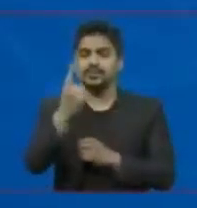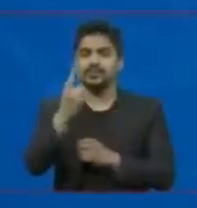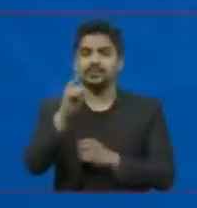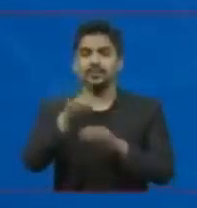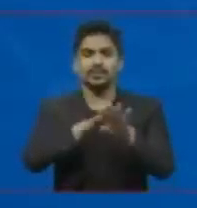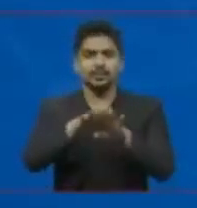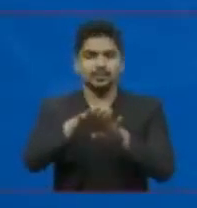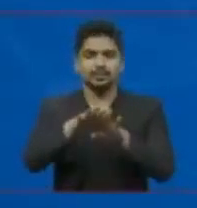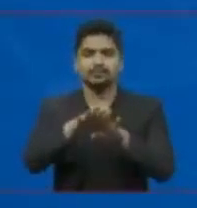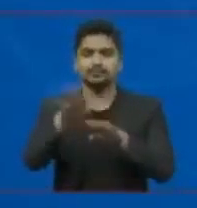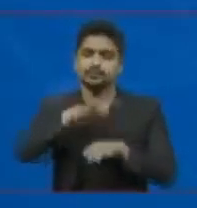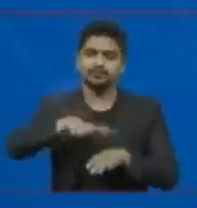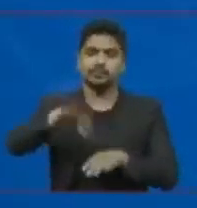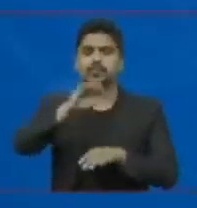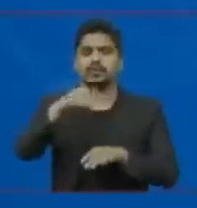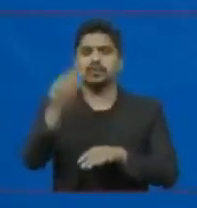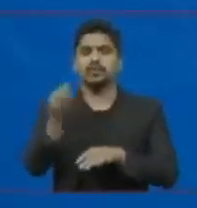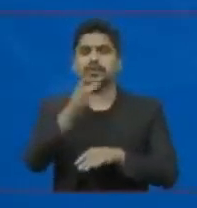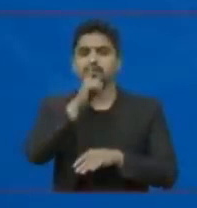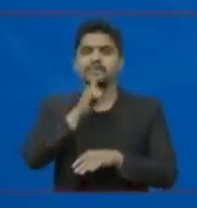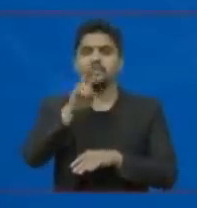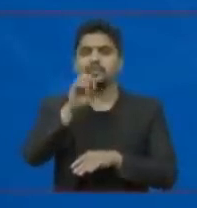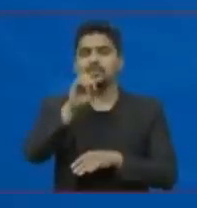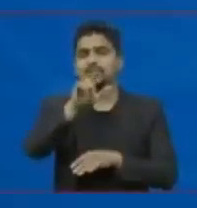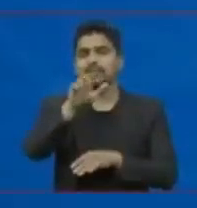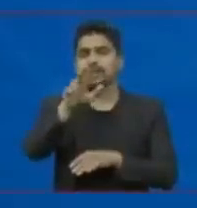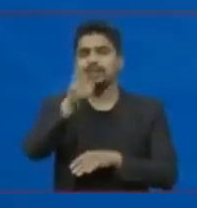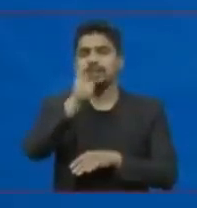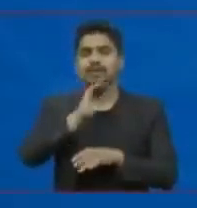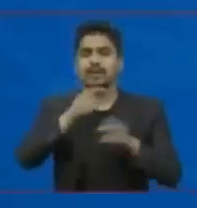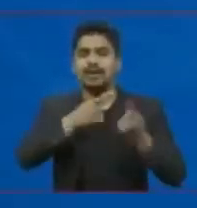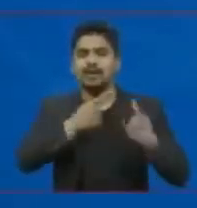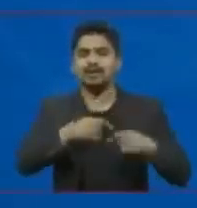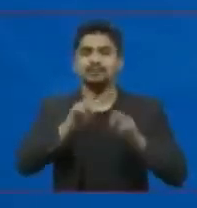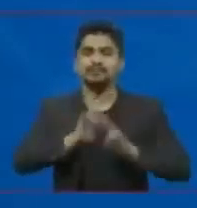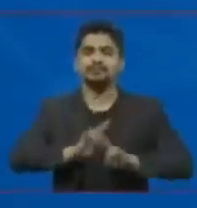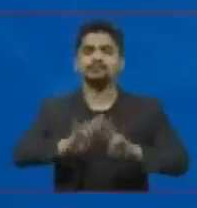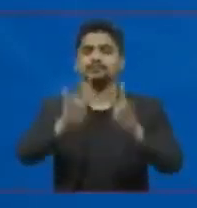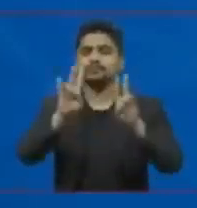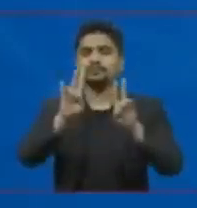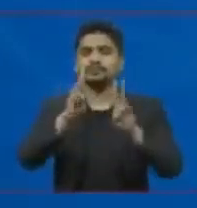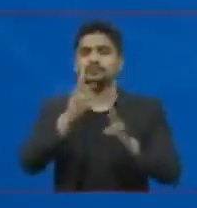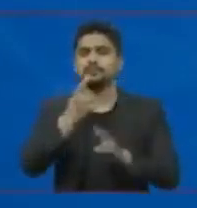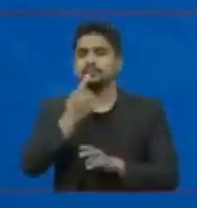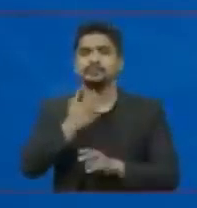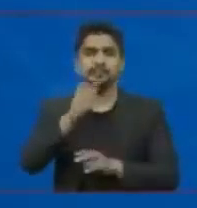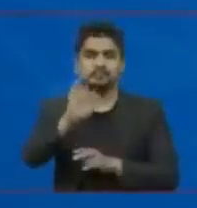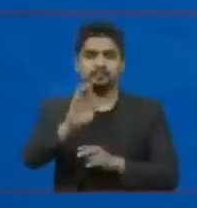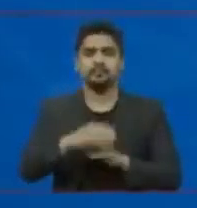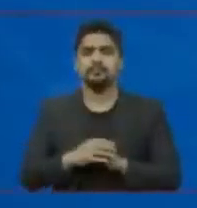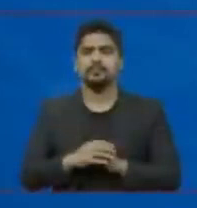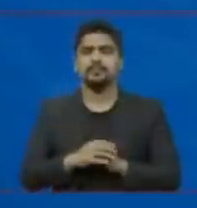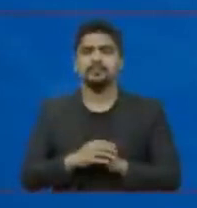संक्रमितलाई व्यवस्थापन गर्न र सरकारी मापदण्ड अनुसार निशुल्क उपचार गर्न पनि मन्त्रालयले निर्देशन दिएको छ।